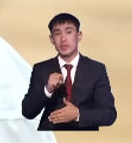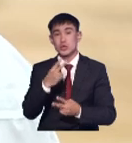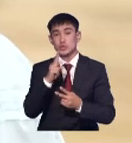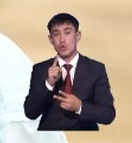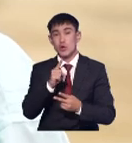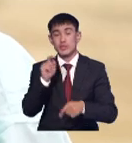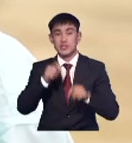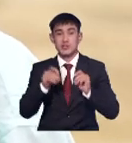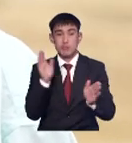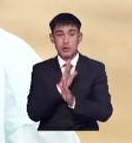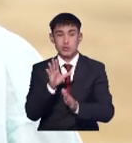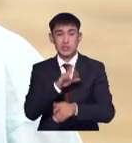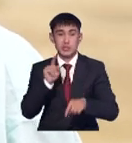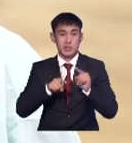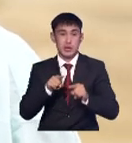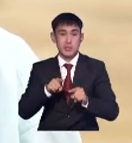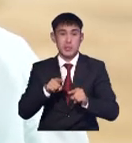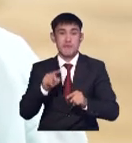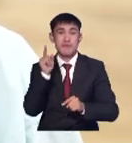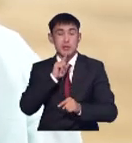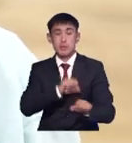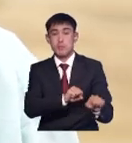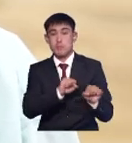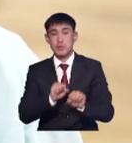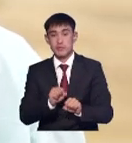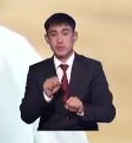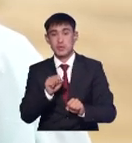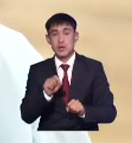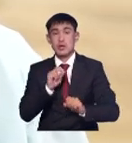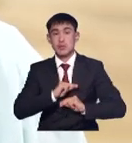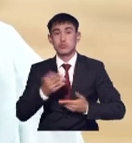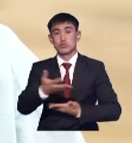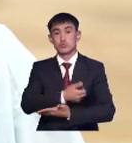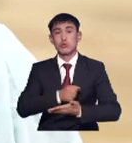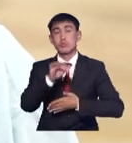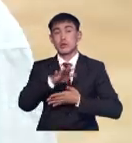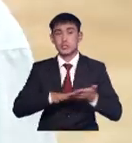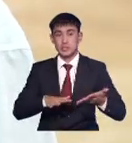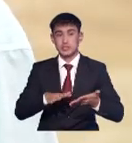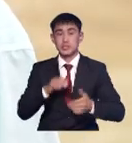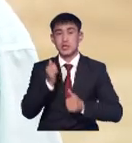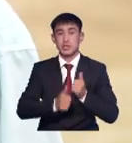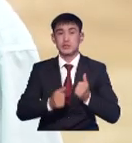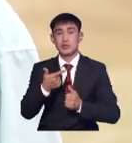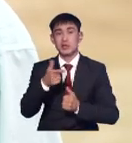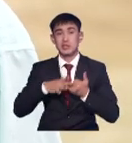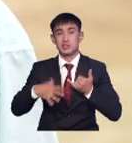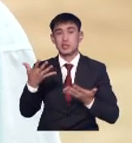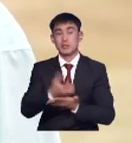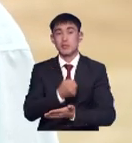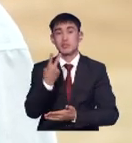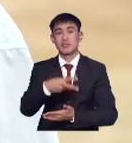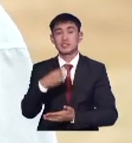на то, что дождливая погода иногда приводит к временным перерывам в работе, сбор урожая продолжается. С каждого гектара мы собираем